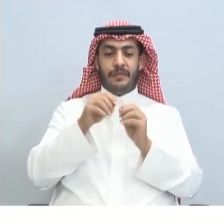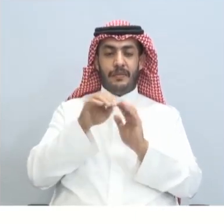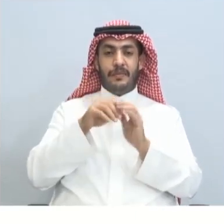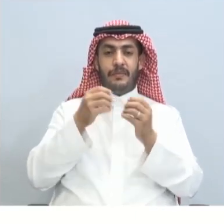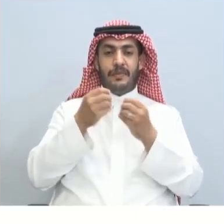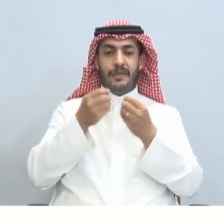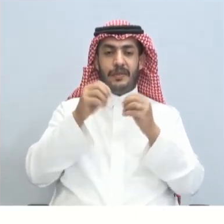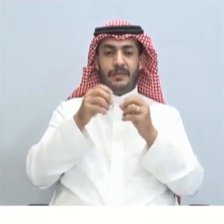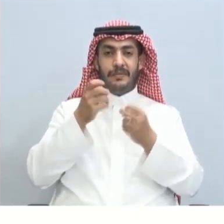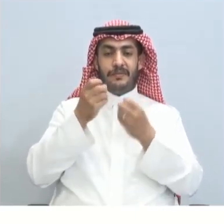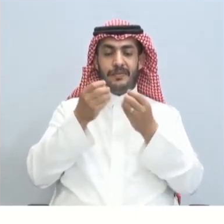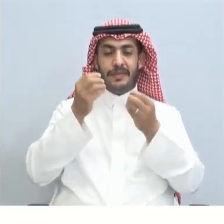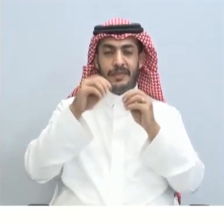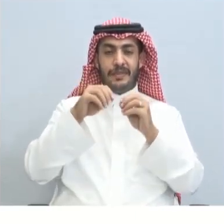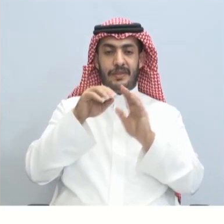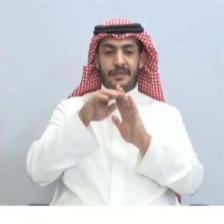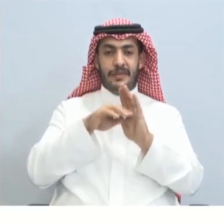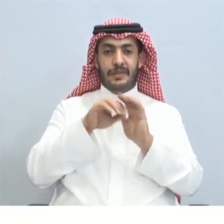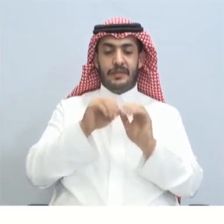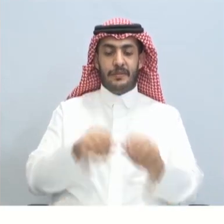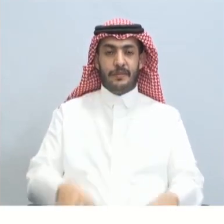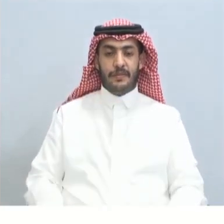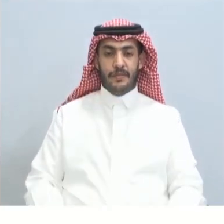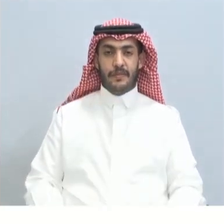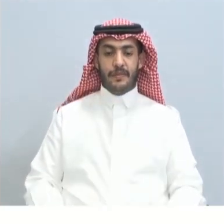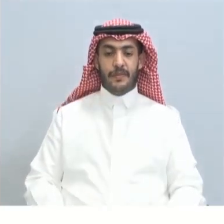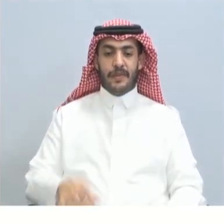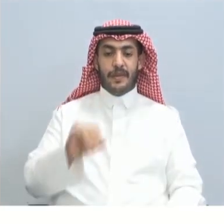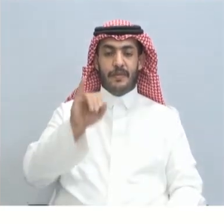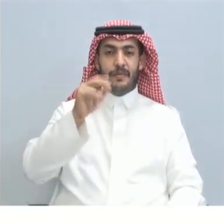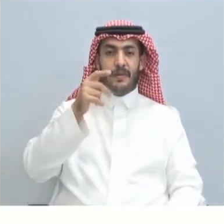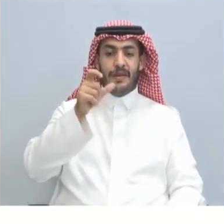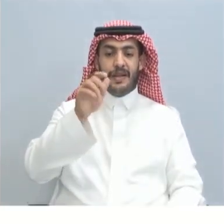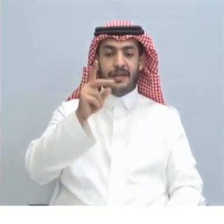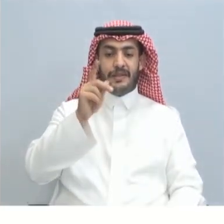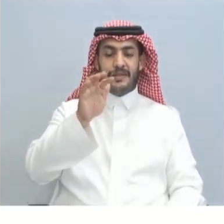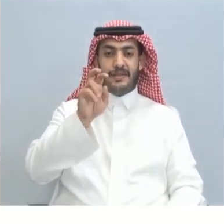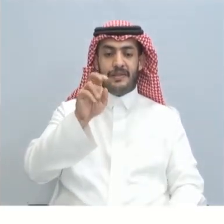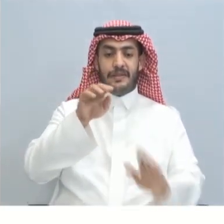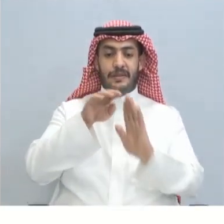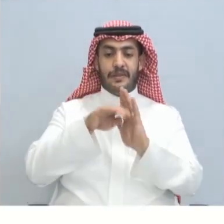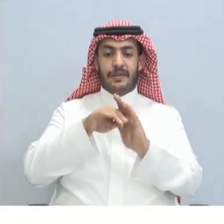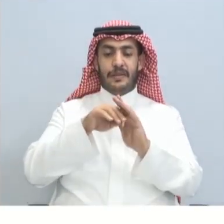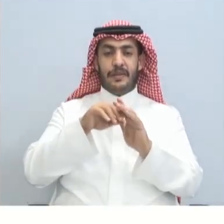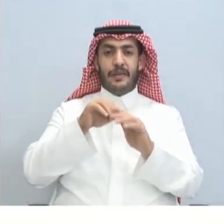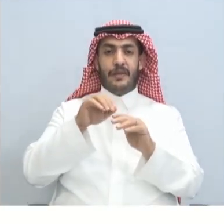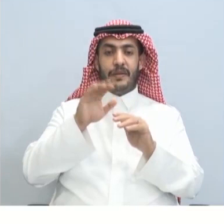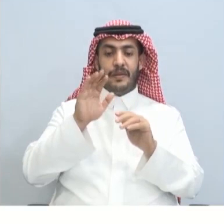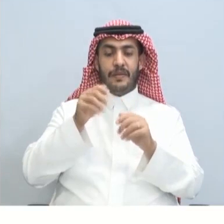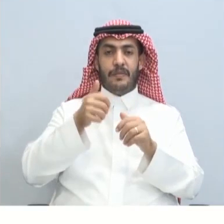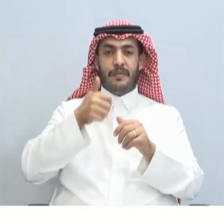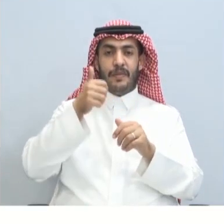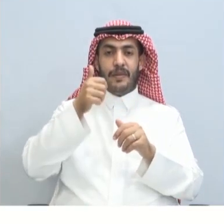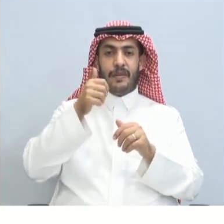فتصعد الفقاعات محدثه صوتا للفوران المغناطيسيه في الماجنتيت ذكرنا بانها